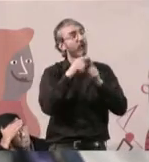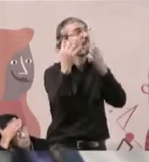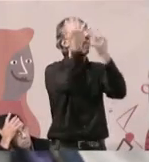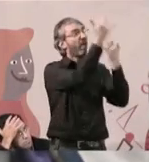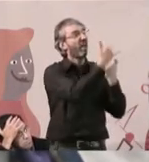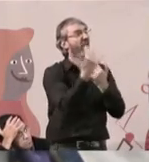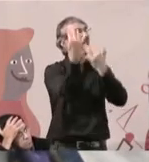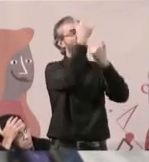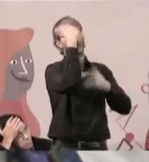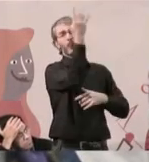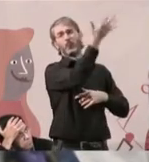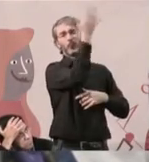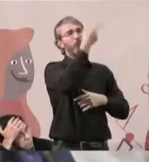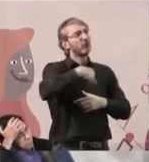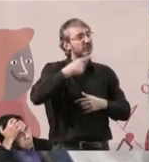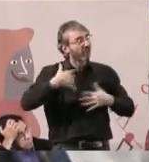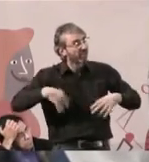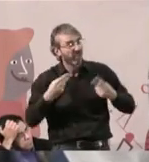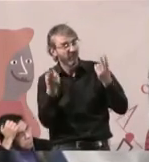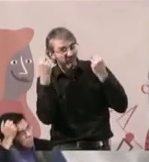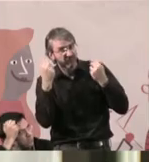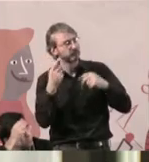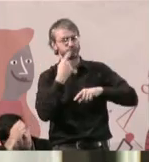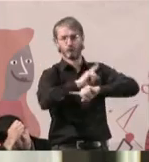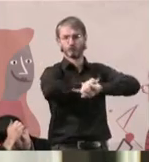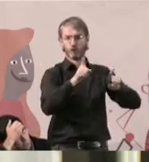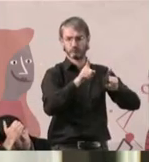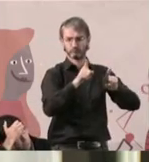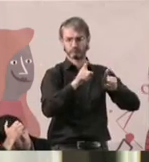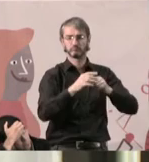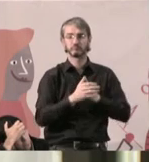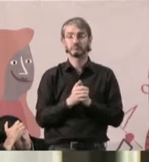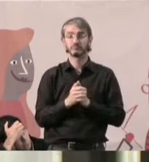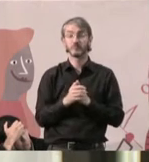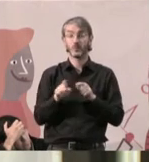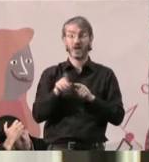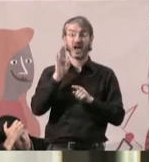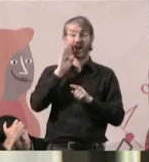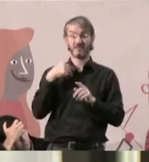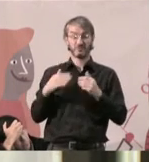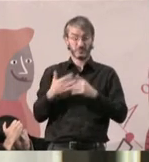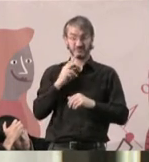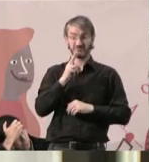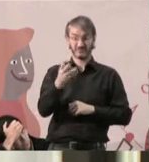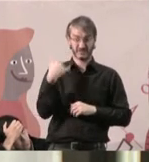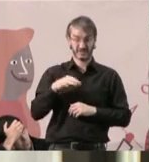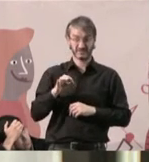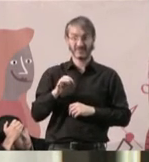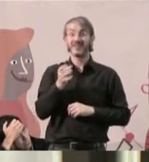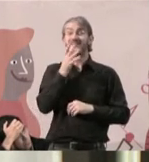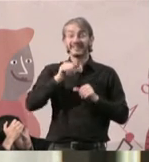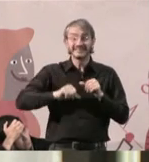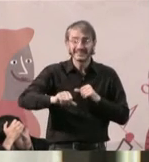de l'egoisme, la resignació i la indignitat. Ho deia al principi. No serà